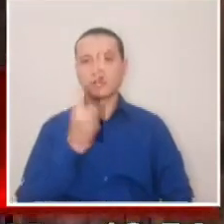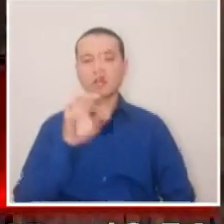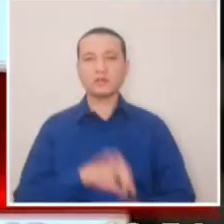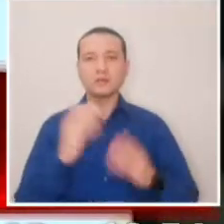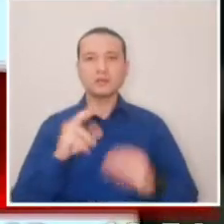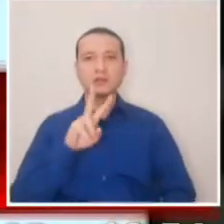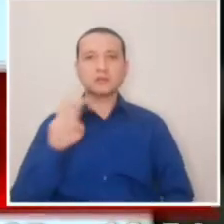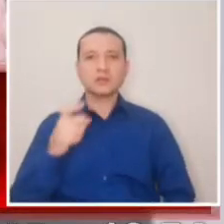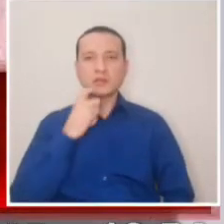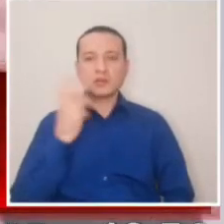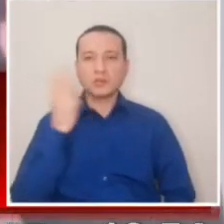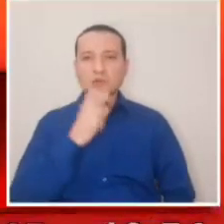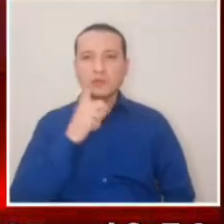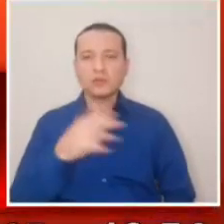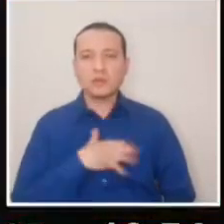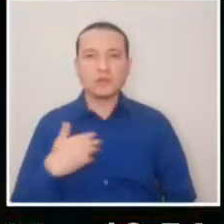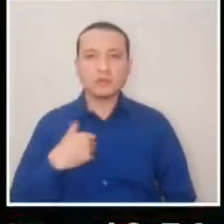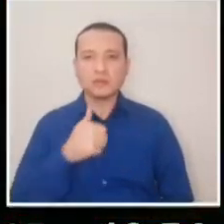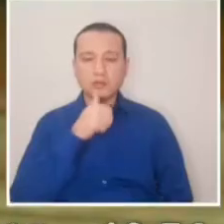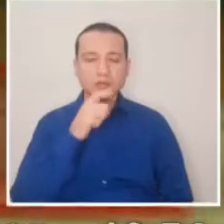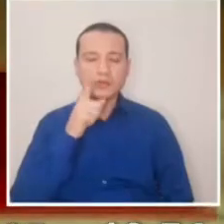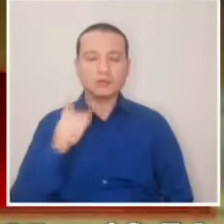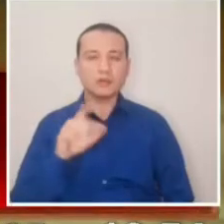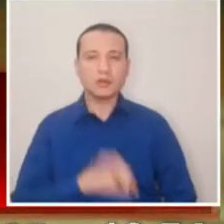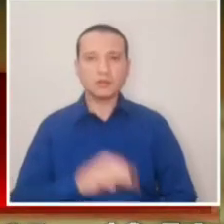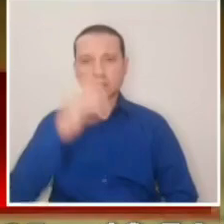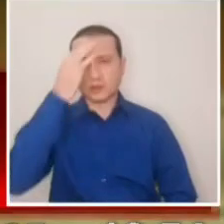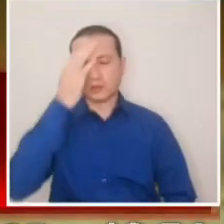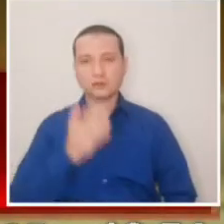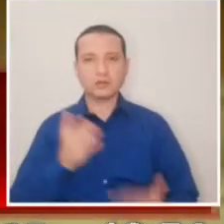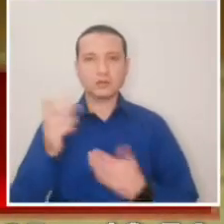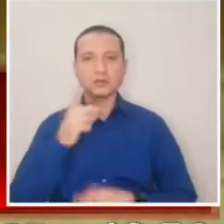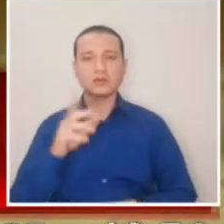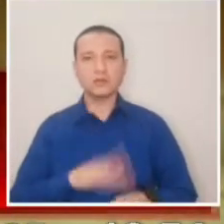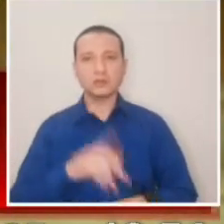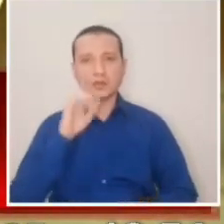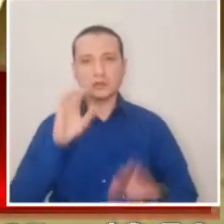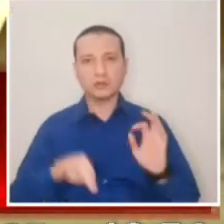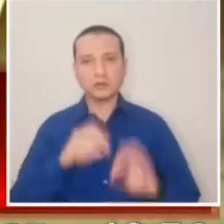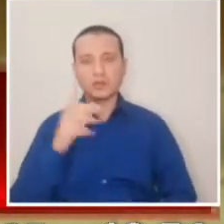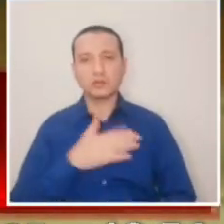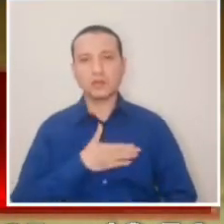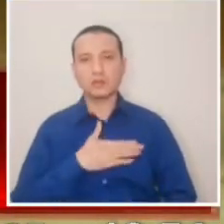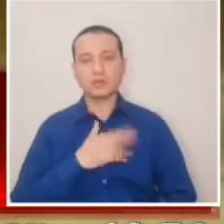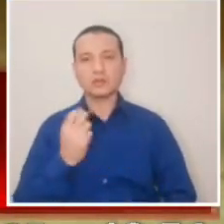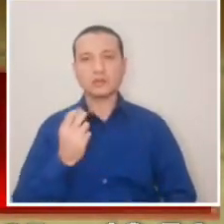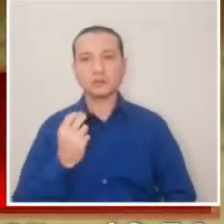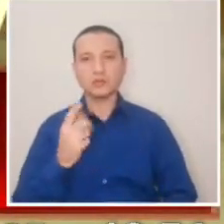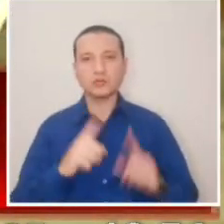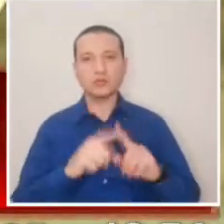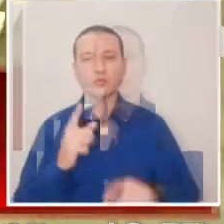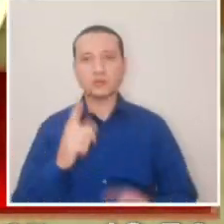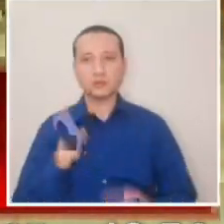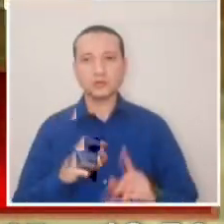yaşındaki müzisyen anne ve babası tarafından hemen hastaneye getirildi yapılan tetkiklerle kalbinde tümör tespit edildi bu